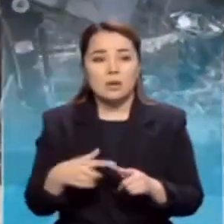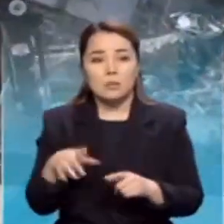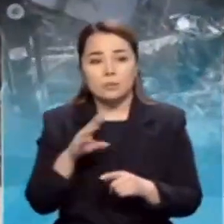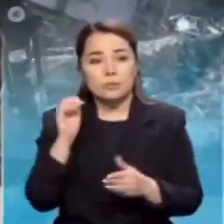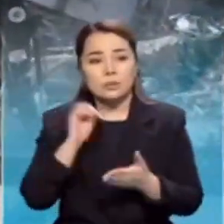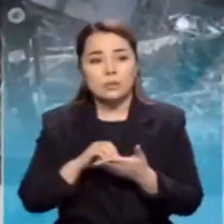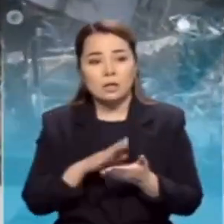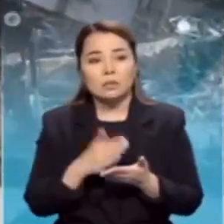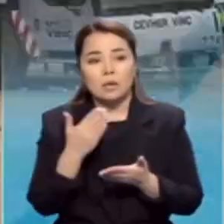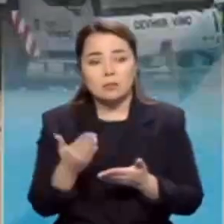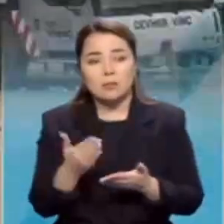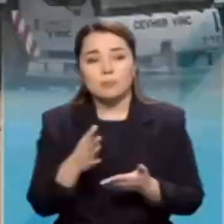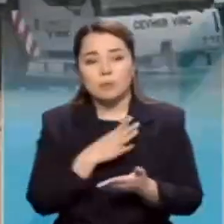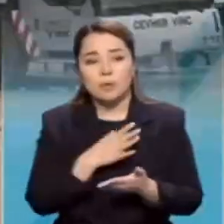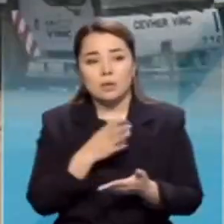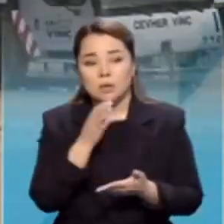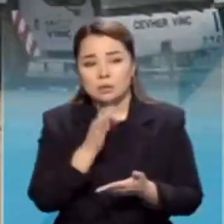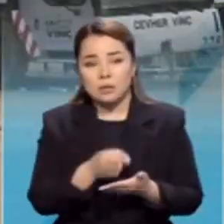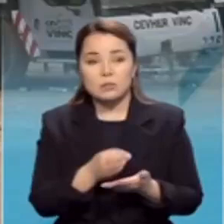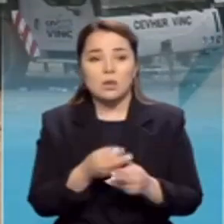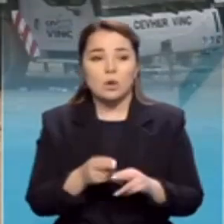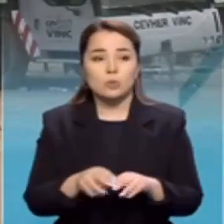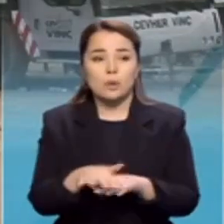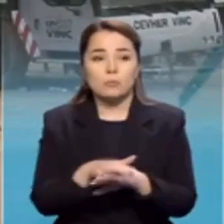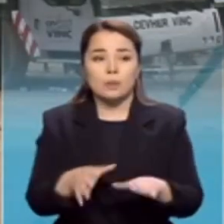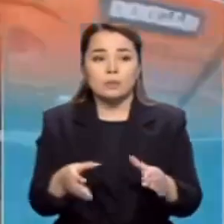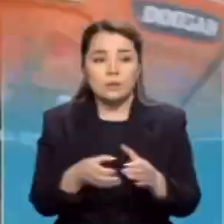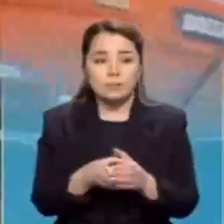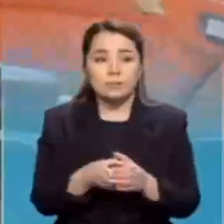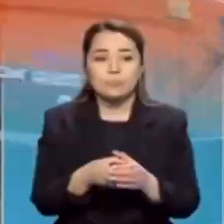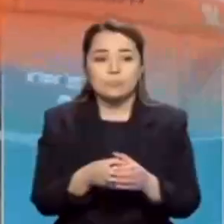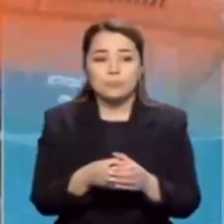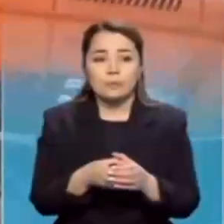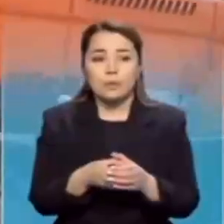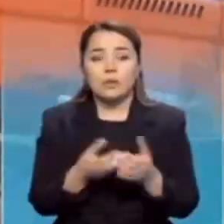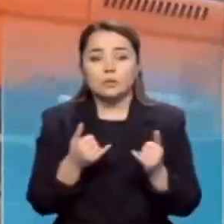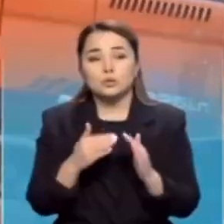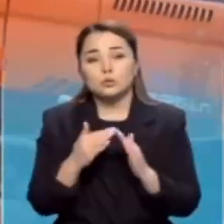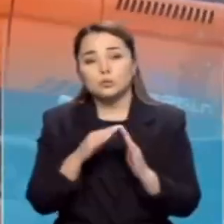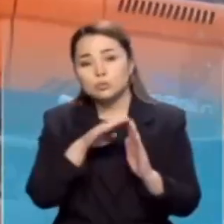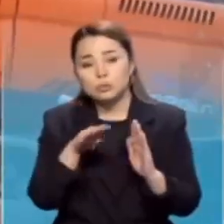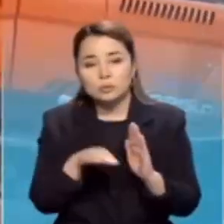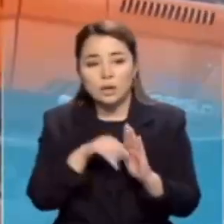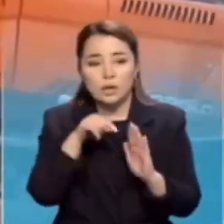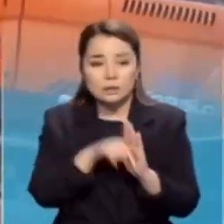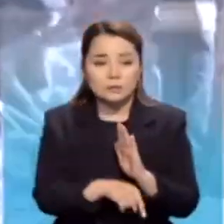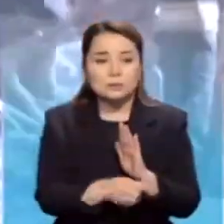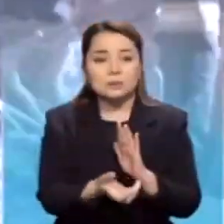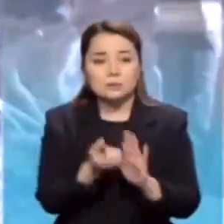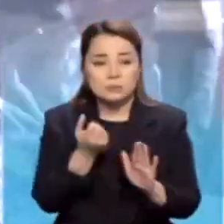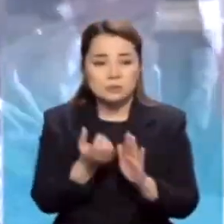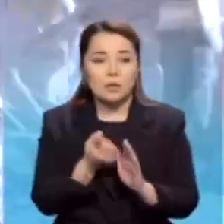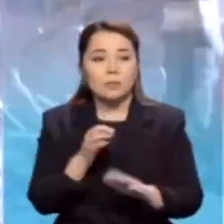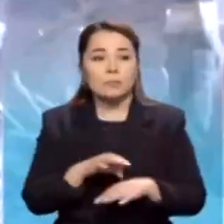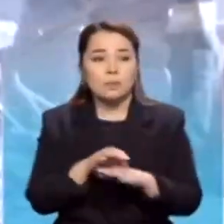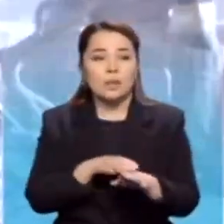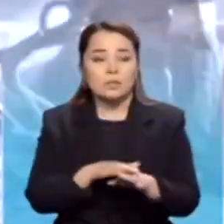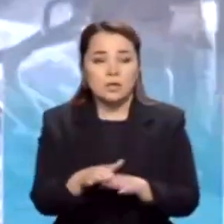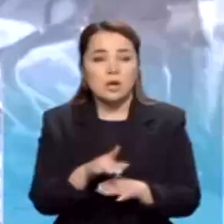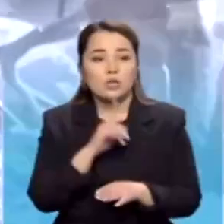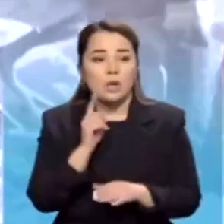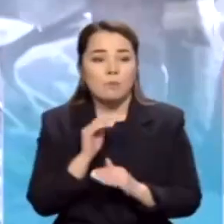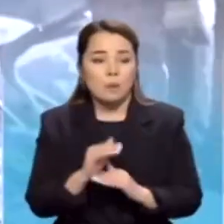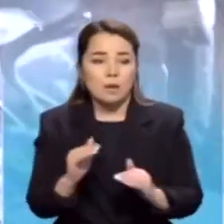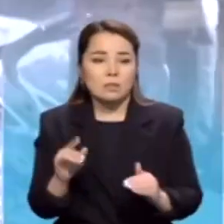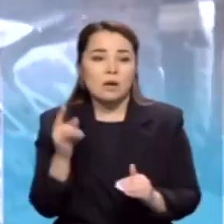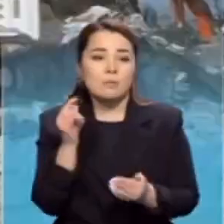белгісіз, яғни белгісіз молаларға қойып жатыр. Ал үйінділерден қирандылардың астынан жас